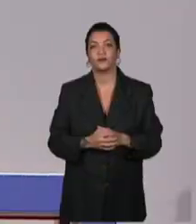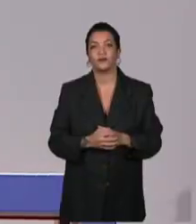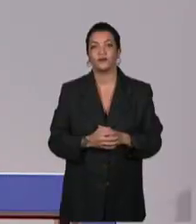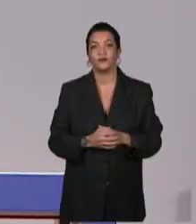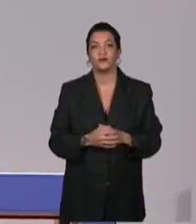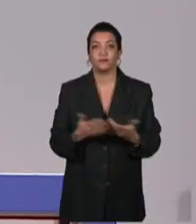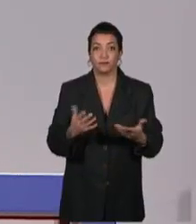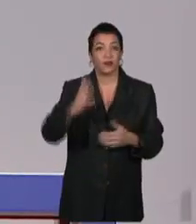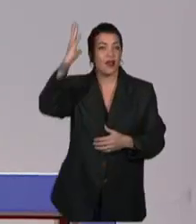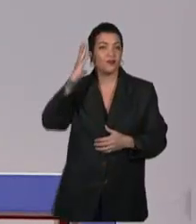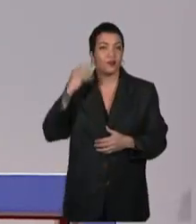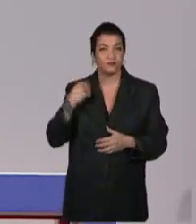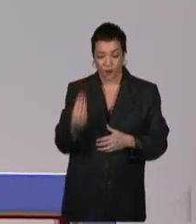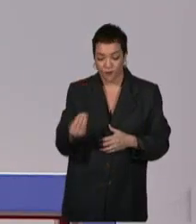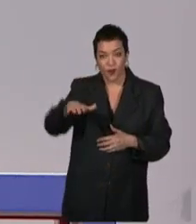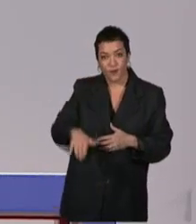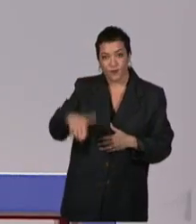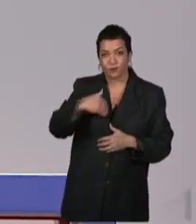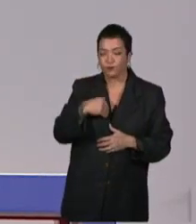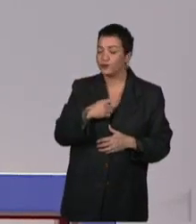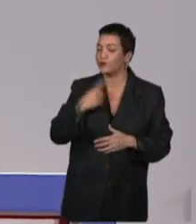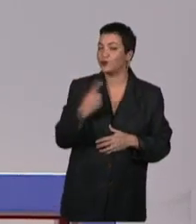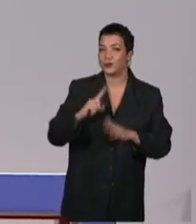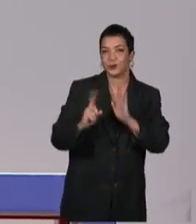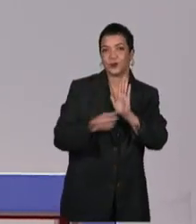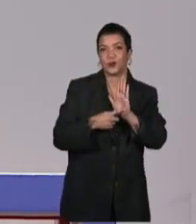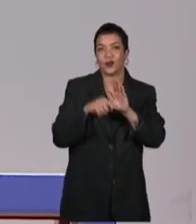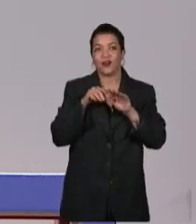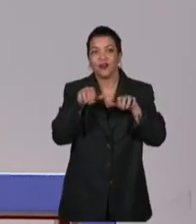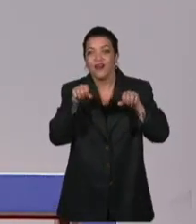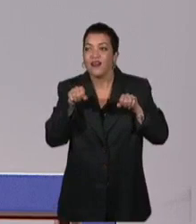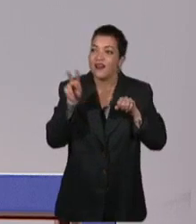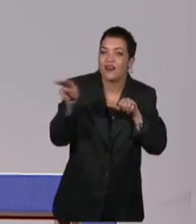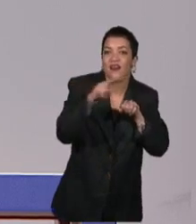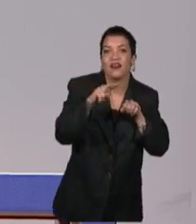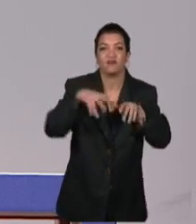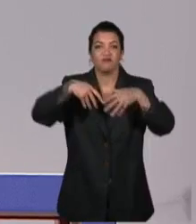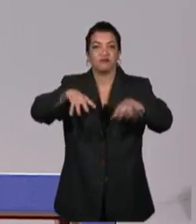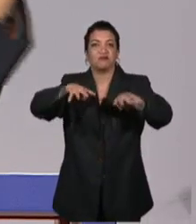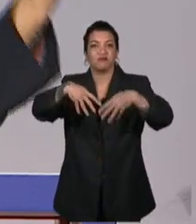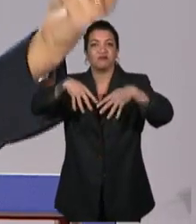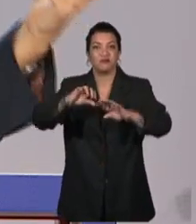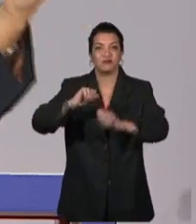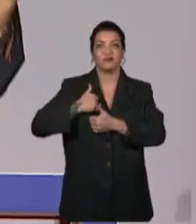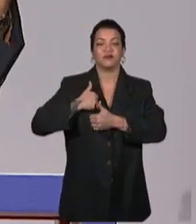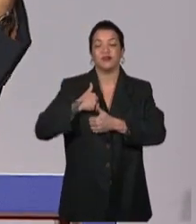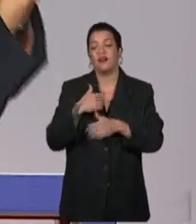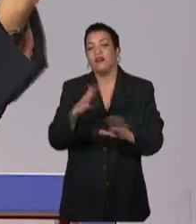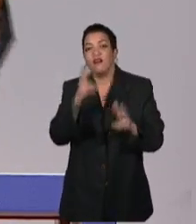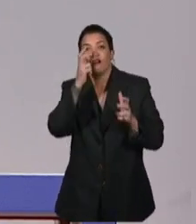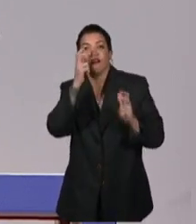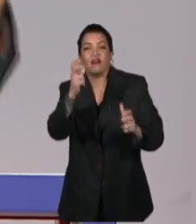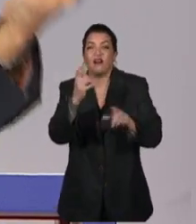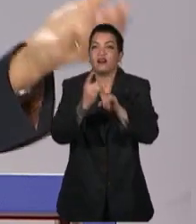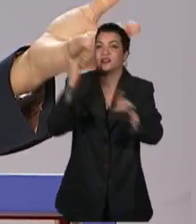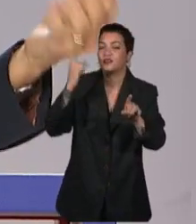Enfant, je ne manquais jamais un défilé militaire. J'aimais particulièrement le palan de la Légion à l'histoire si romanesque et